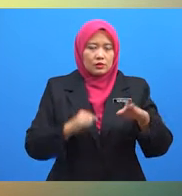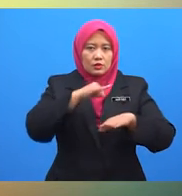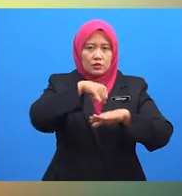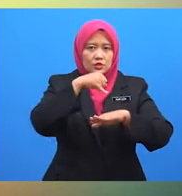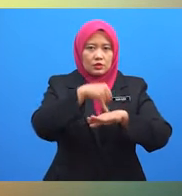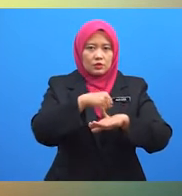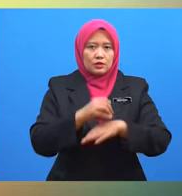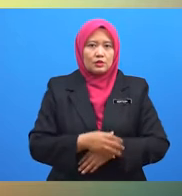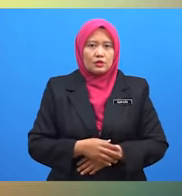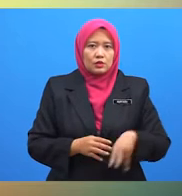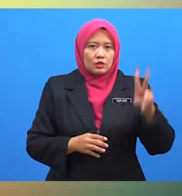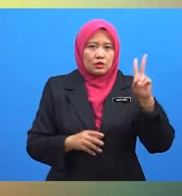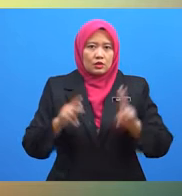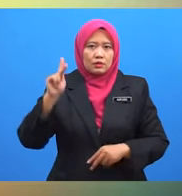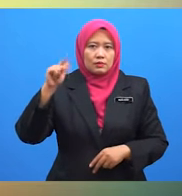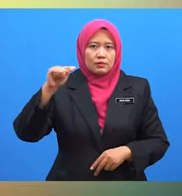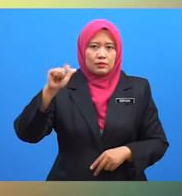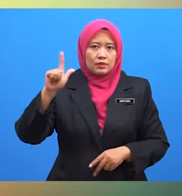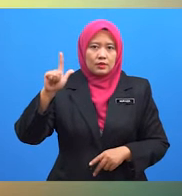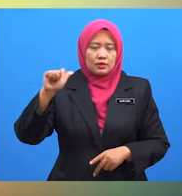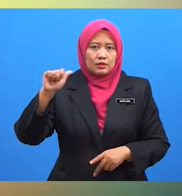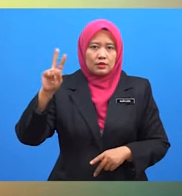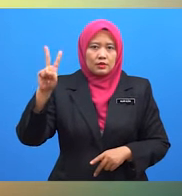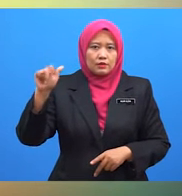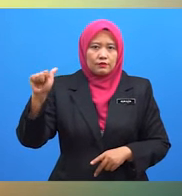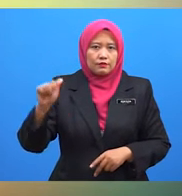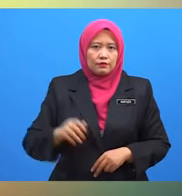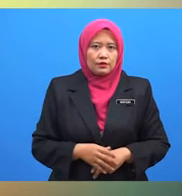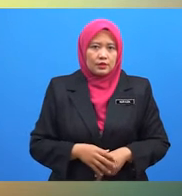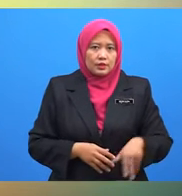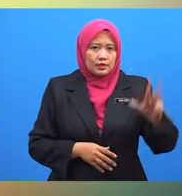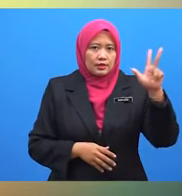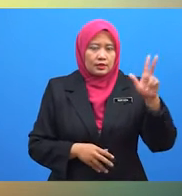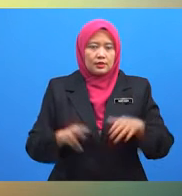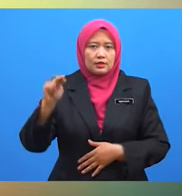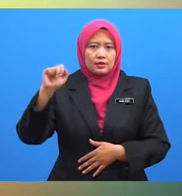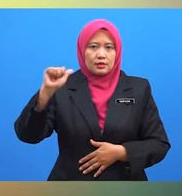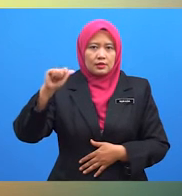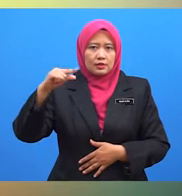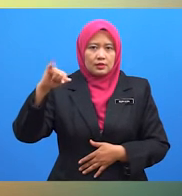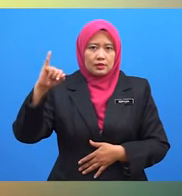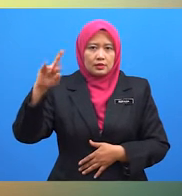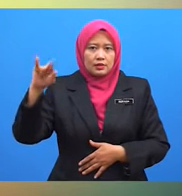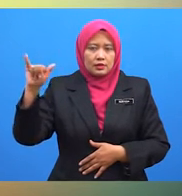Pallava, Nagiri, Rumi. A. 1 dan 2.